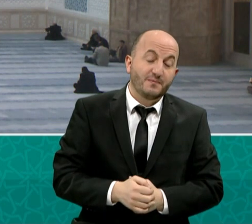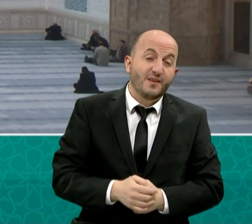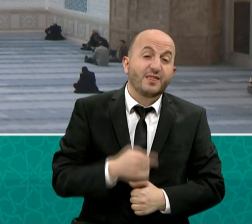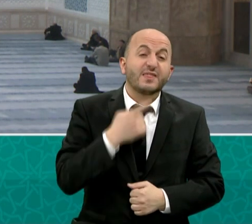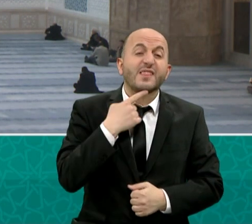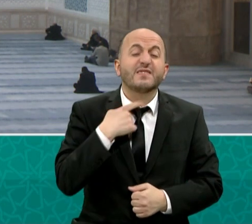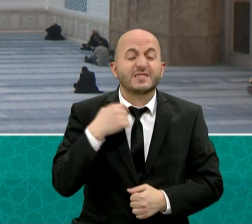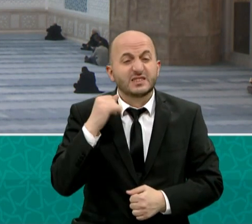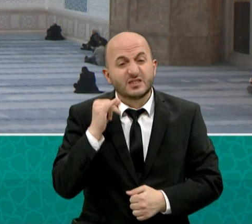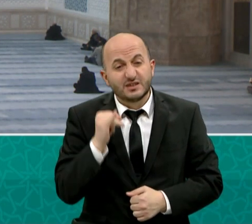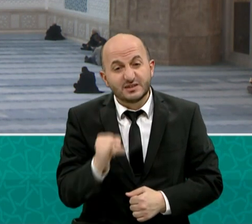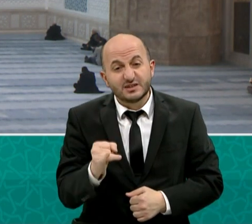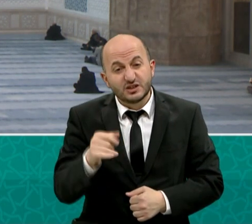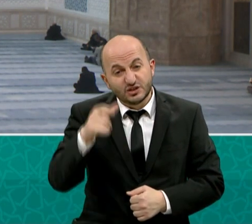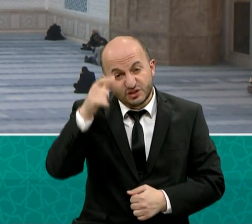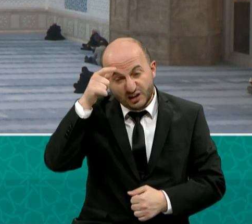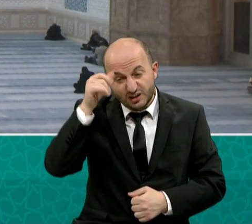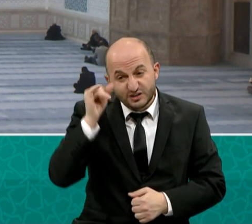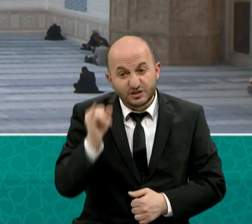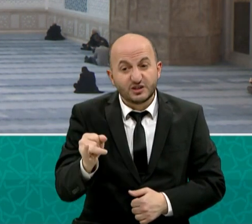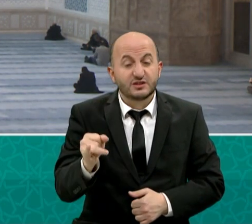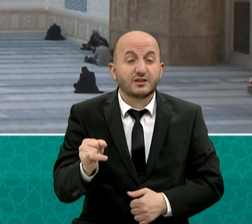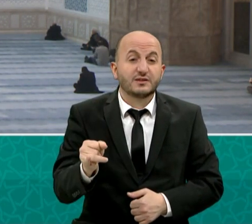Nefsin şerrinden, şeytanın şerrinden,